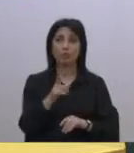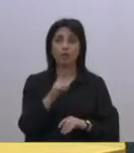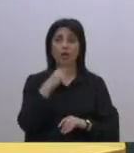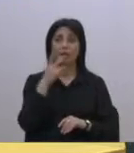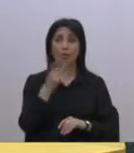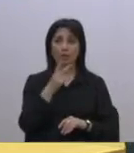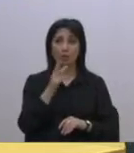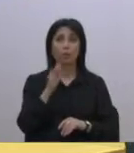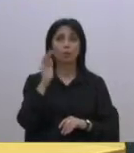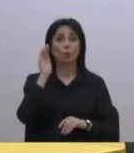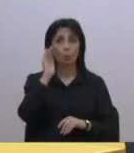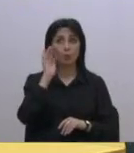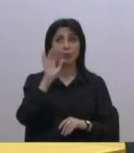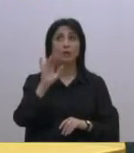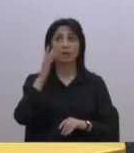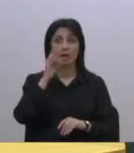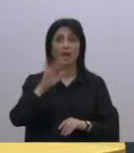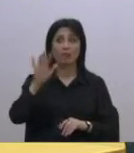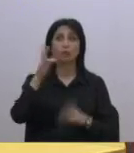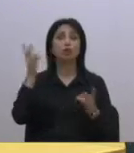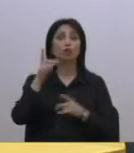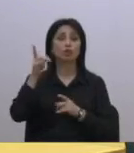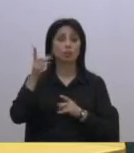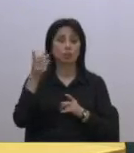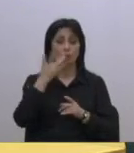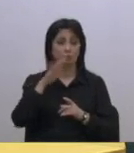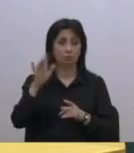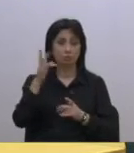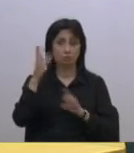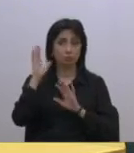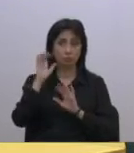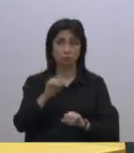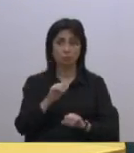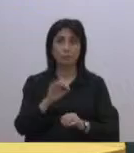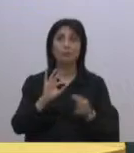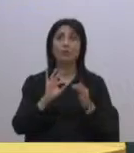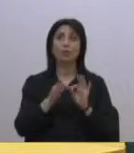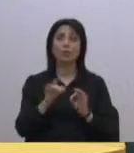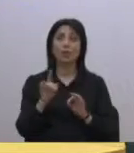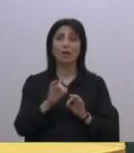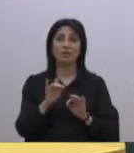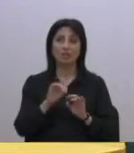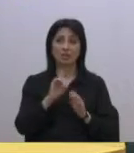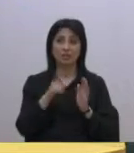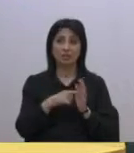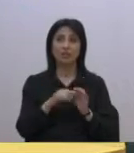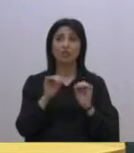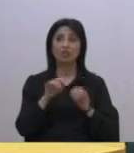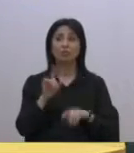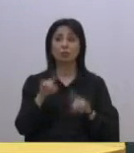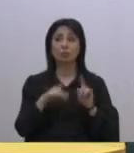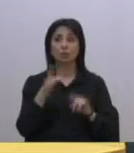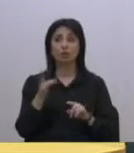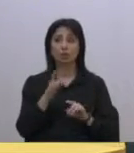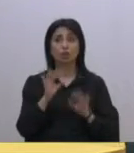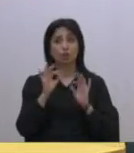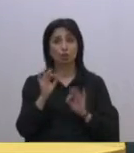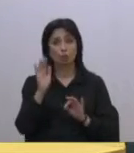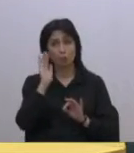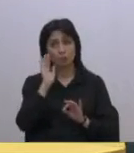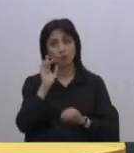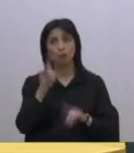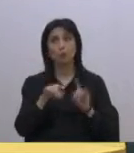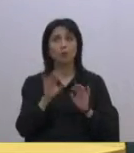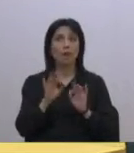უნდა, უსმენდნენ დასავლეთს, იმიტომ რომ ჭირდებოდა დასავლეთის მხარდაჭერა კონკრეტულ რაღაცა საკითხებში. შეიძლება ზოგჯერ სწორად უსმენდნენ,